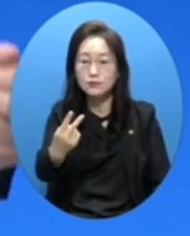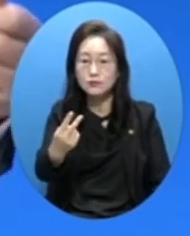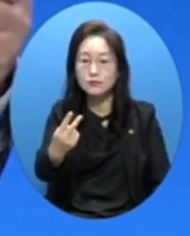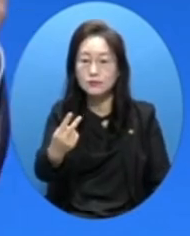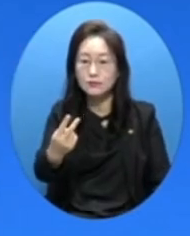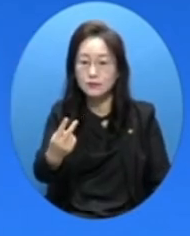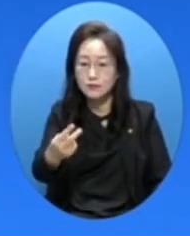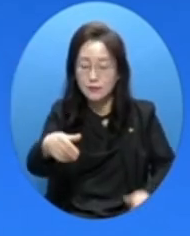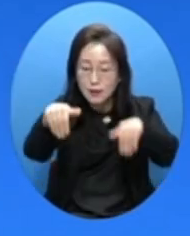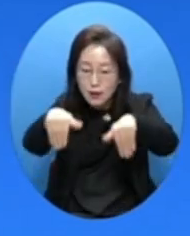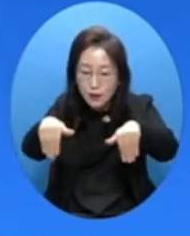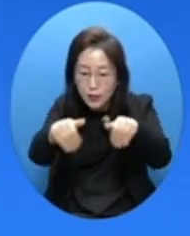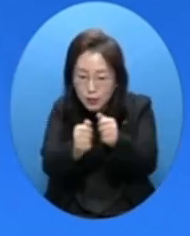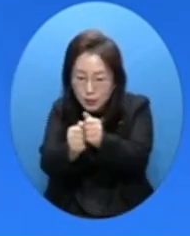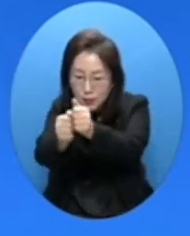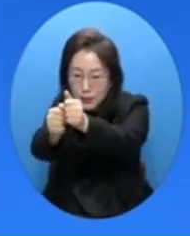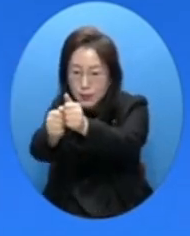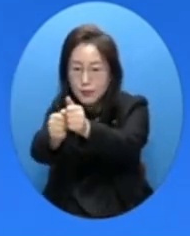노예로 팔려가게 됐습니다.